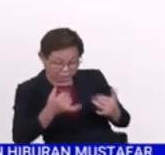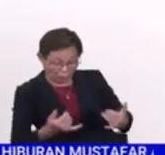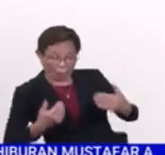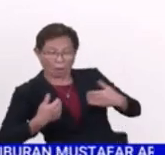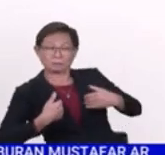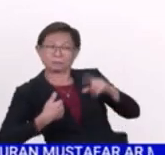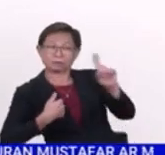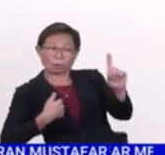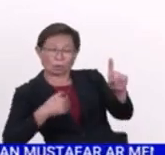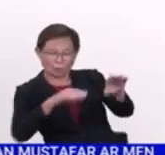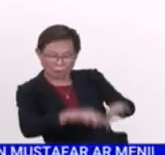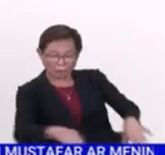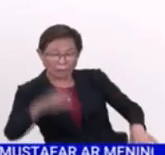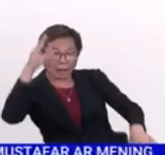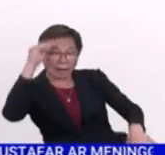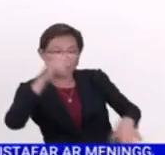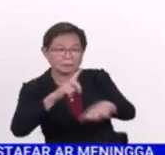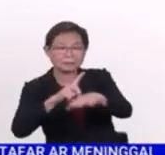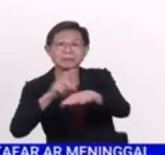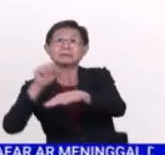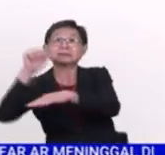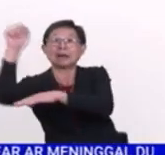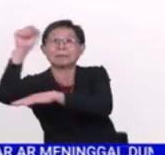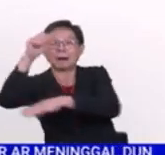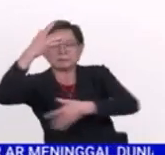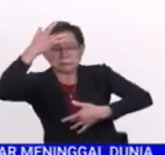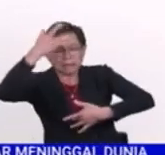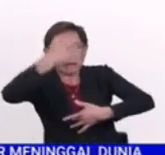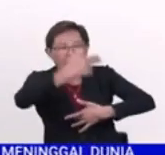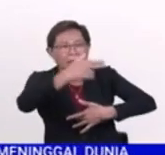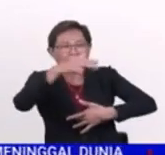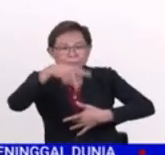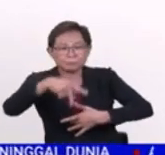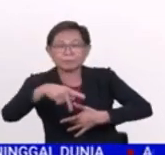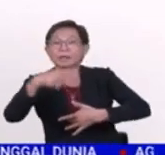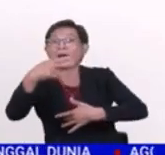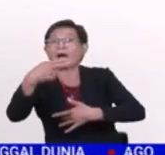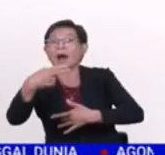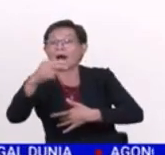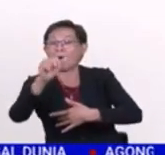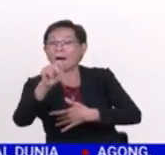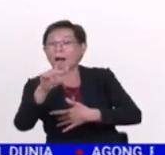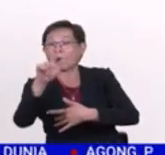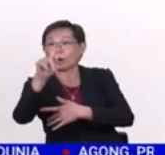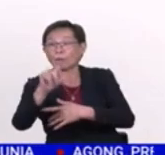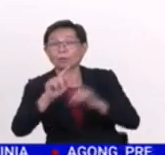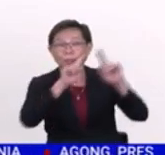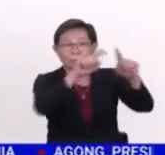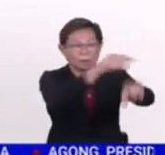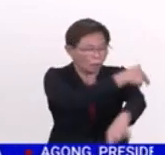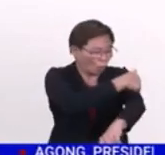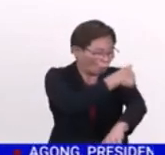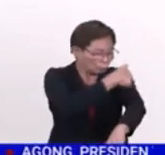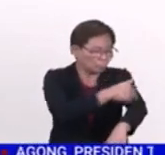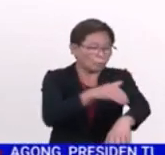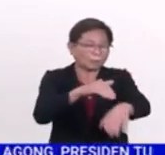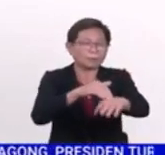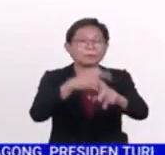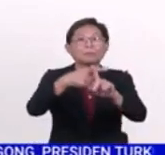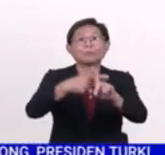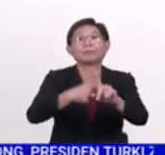ini terdapat seorang kanak-kanak lelaki di Sabah dengan gejala hepatitis akut telah mendapatkan rawatan di sebuah Hospital pada bulan